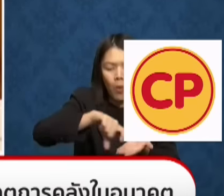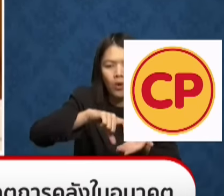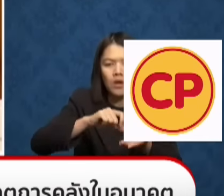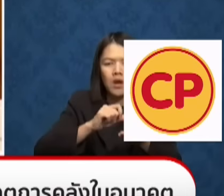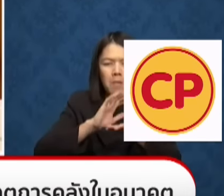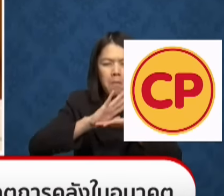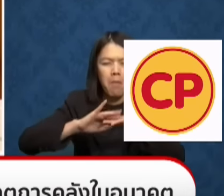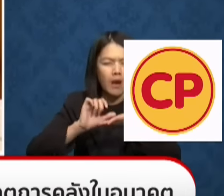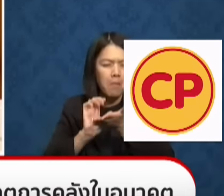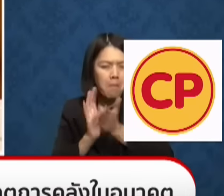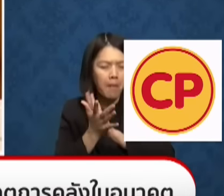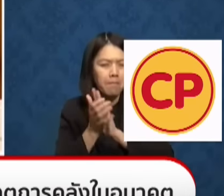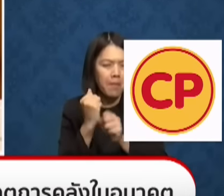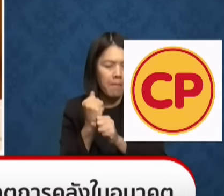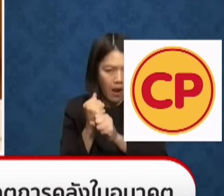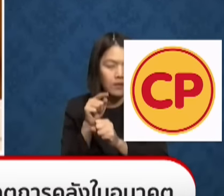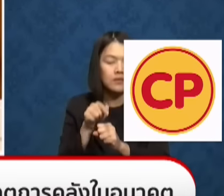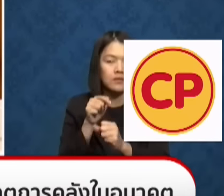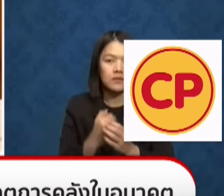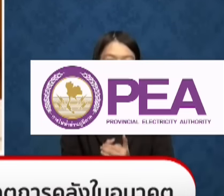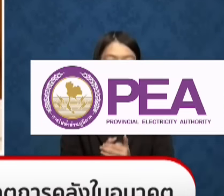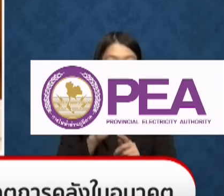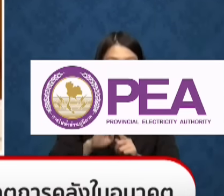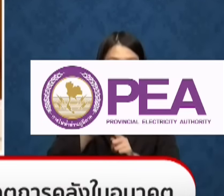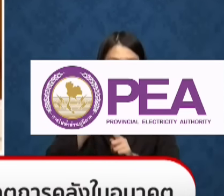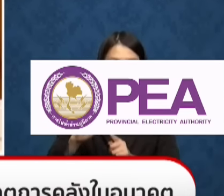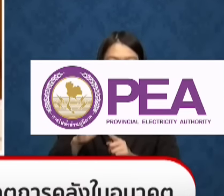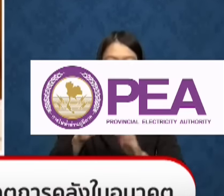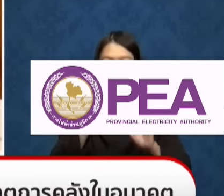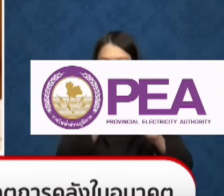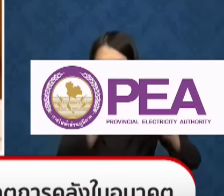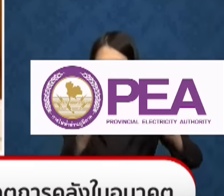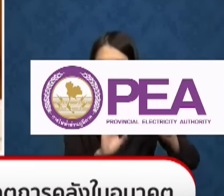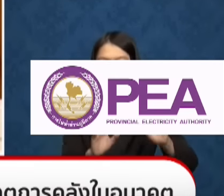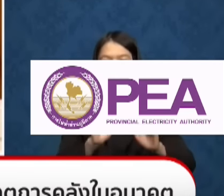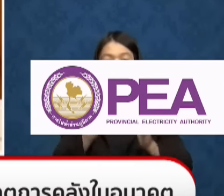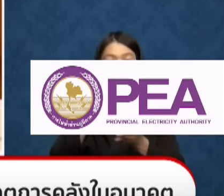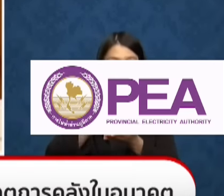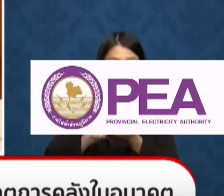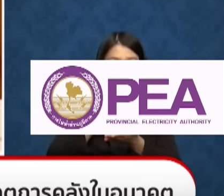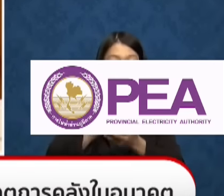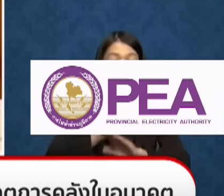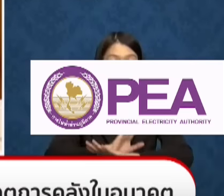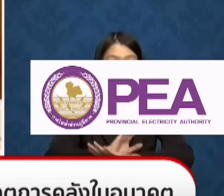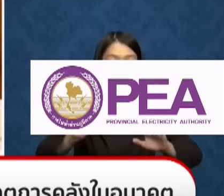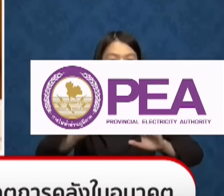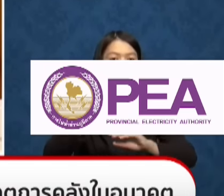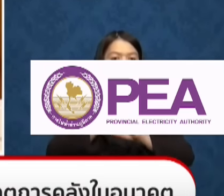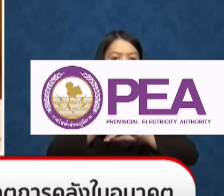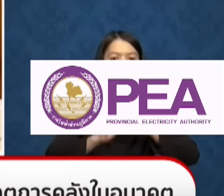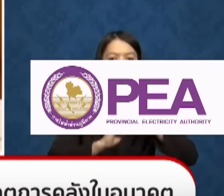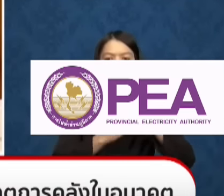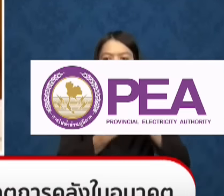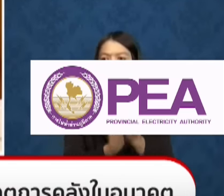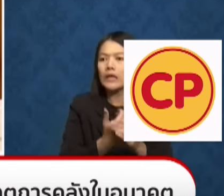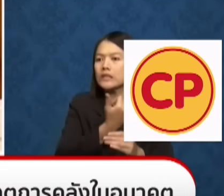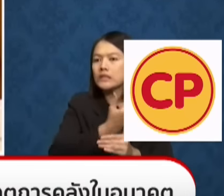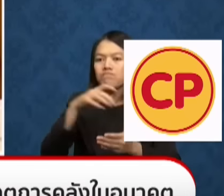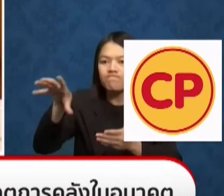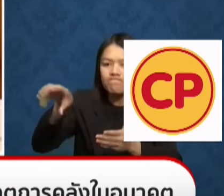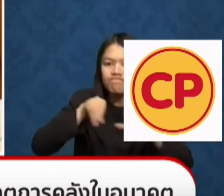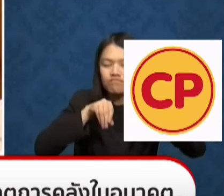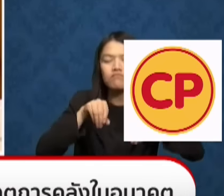รับแผนการปฏิบัติงาน 4. รายการที่ยกเลิกโครงการหรือสามารถใช้เงินจากแหล่งอื่นนอกเหนือจาก